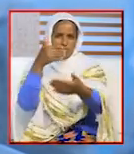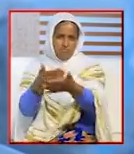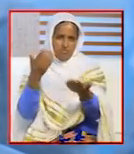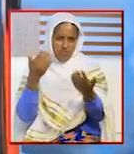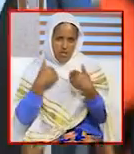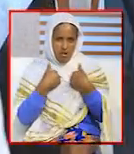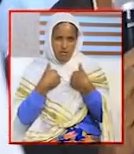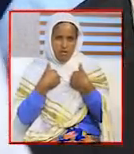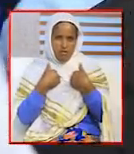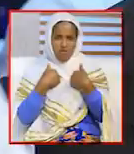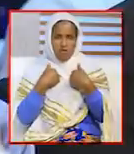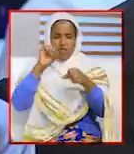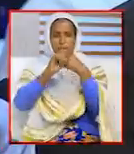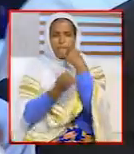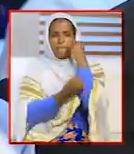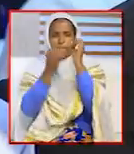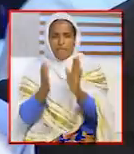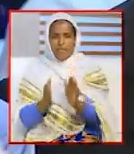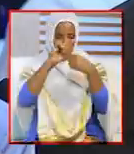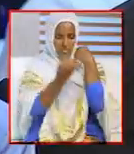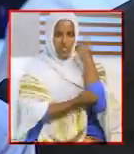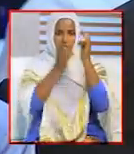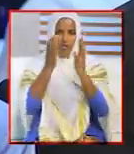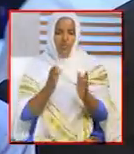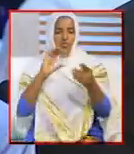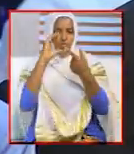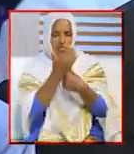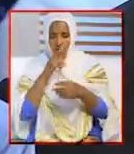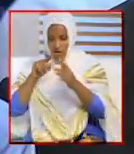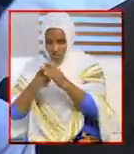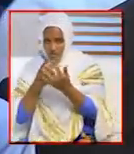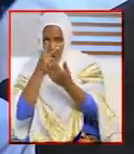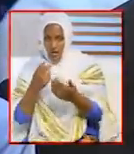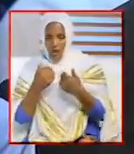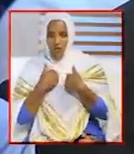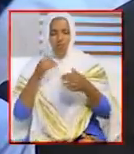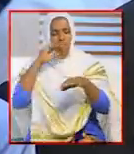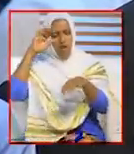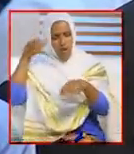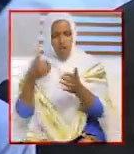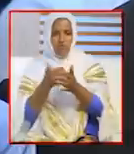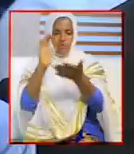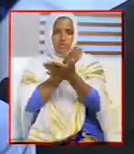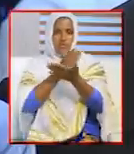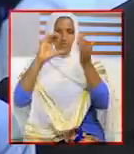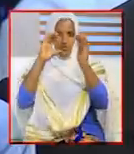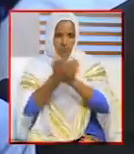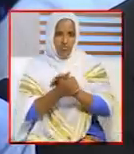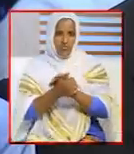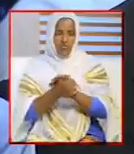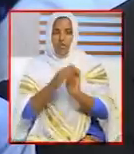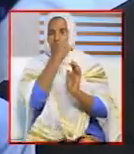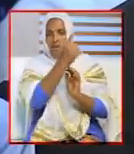ነው የጣልነው። ከመሰረታዊ ሁኔታ እንጀምር ሁላችንም ተሳታፊ ሁን